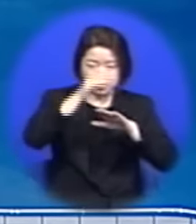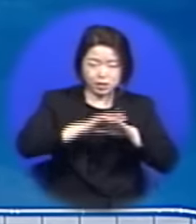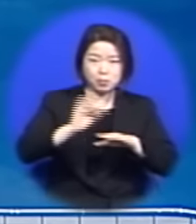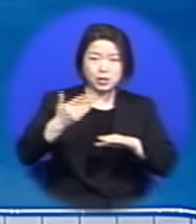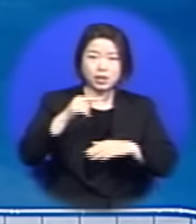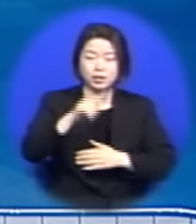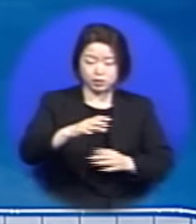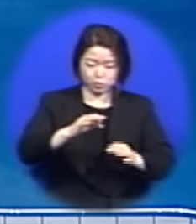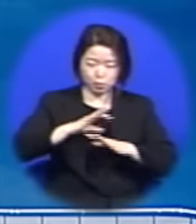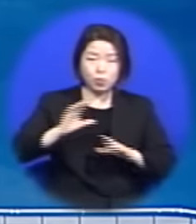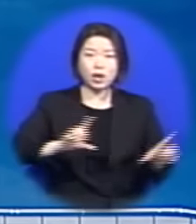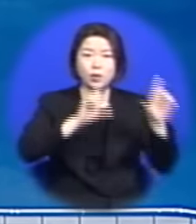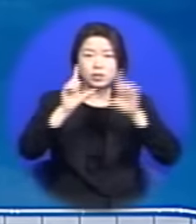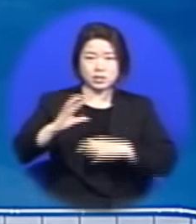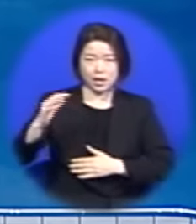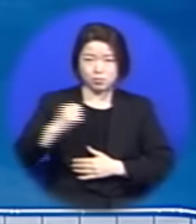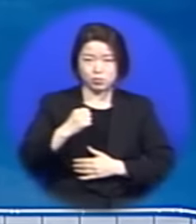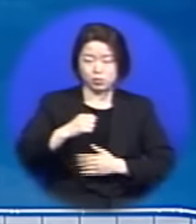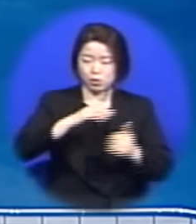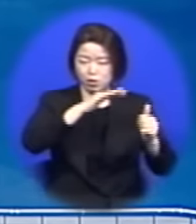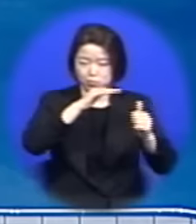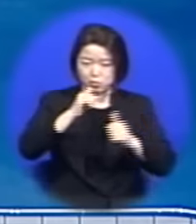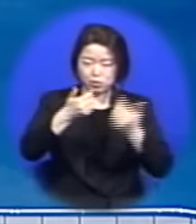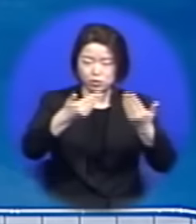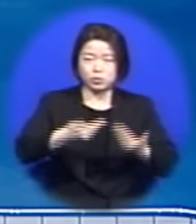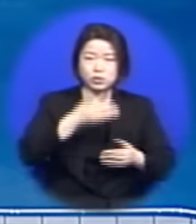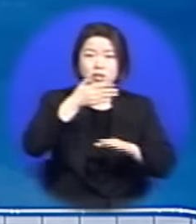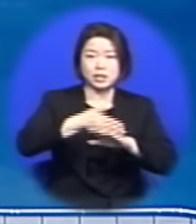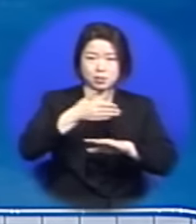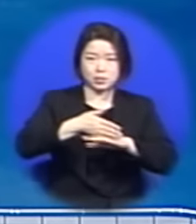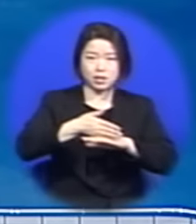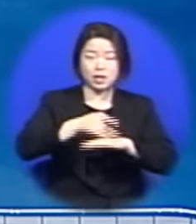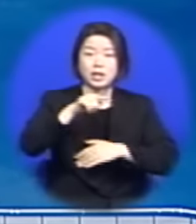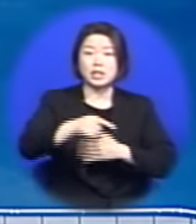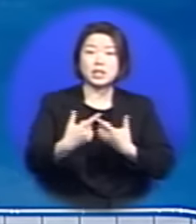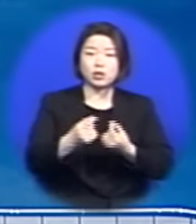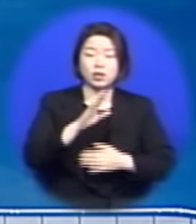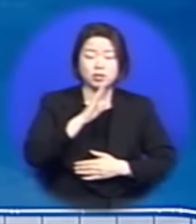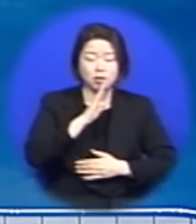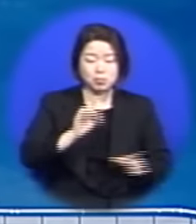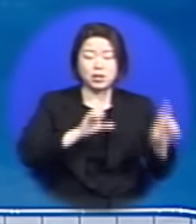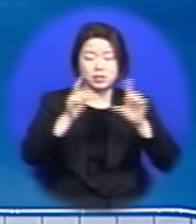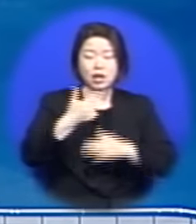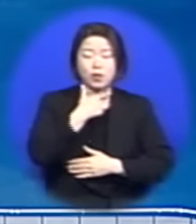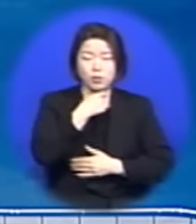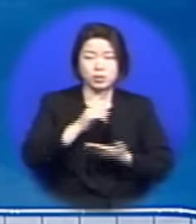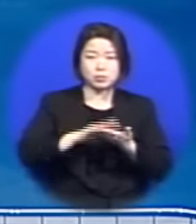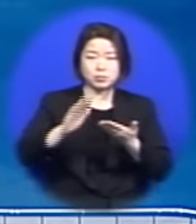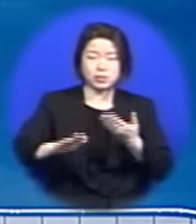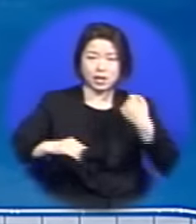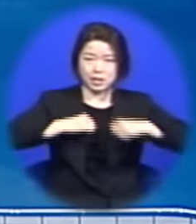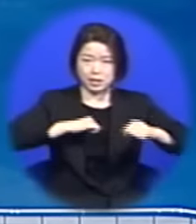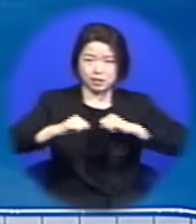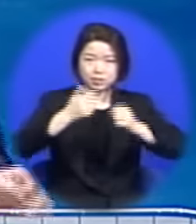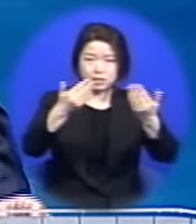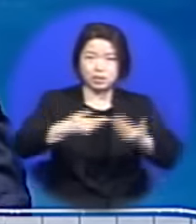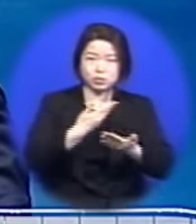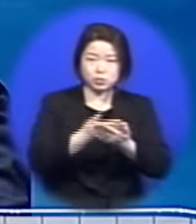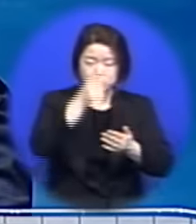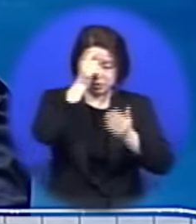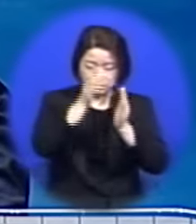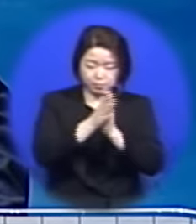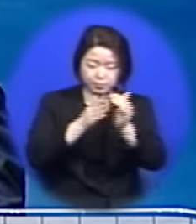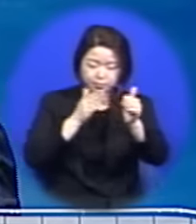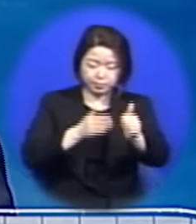라운 삶으로 불러주시니 감사합니다 그 역사해 주서 기도합시다